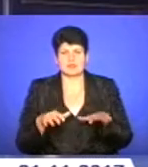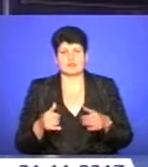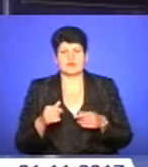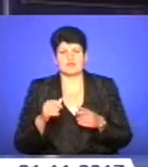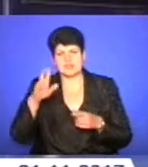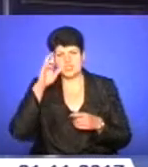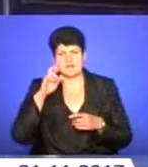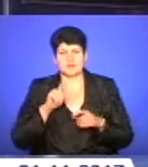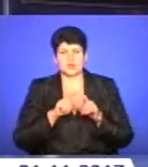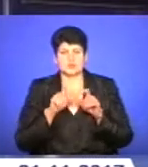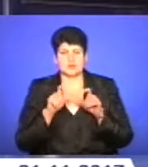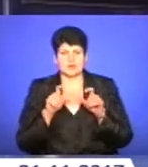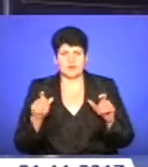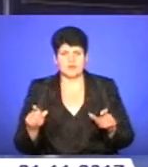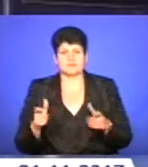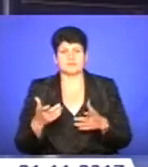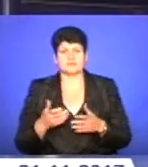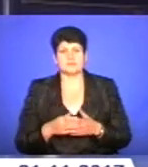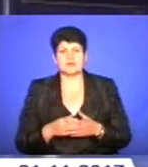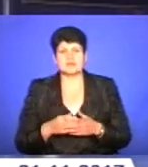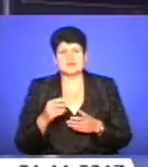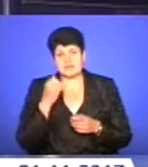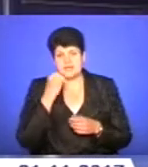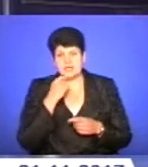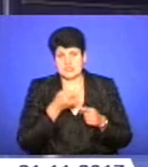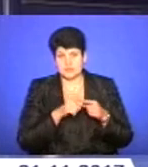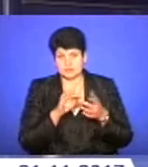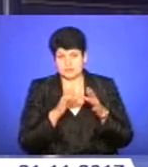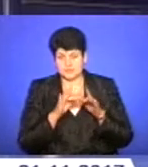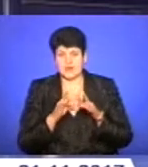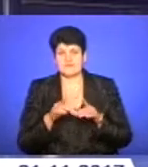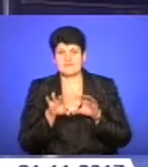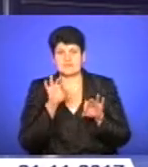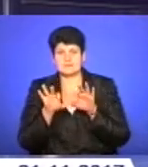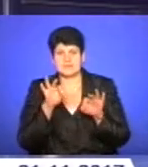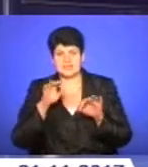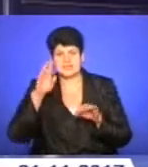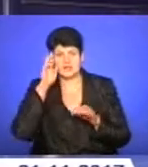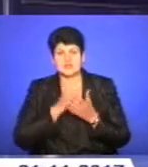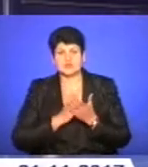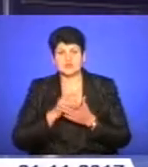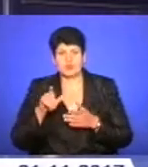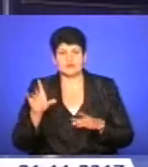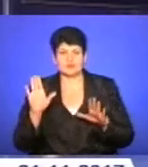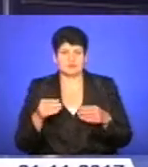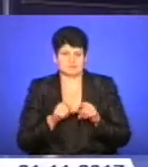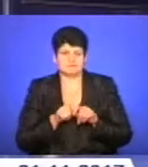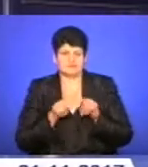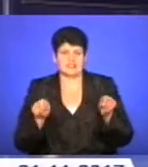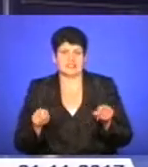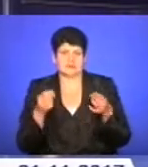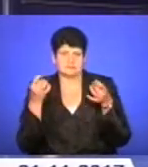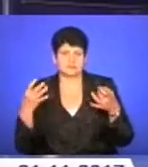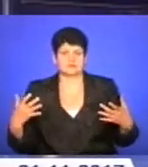проєкту – освітньо-аналітичний центр розвитку громад. Завдяки порталу відбір державних службовців стане більш відкритим і простим,